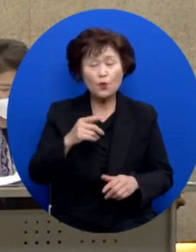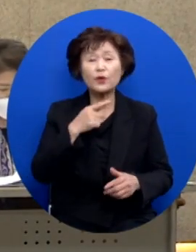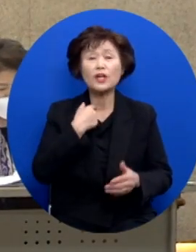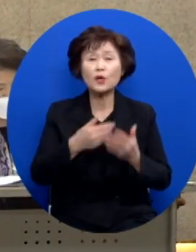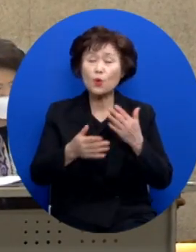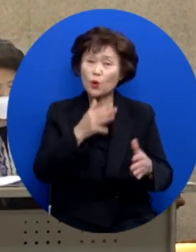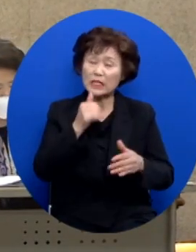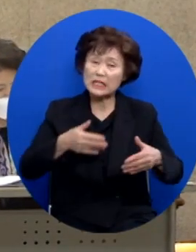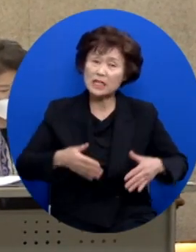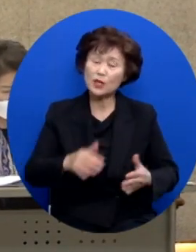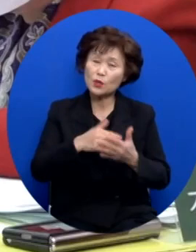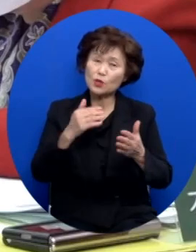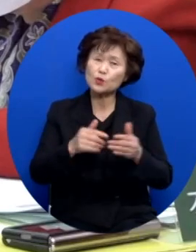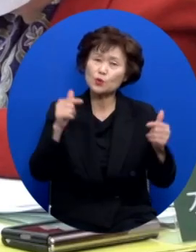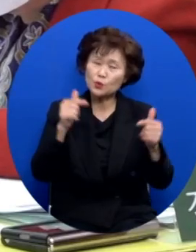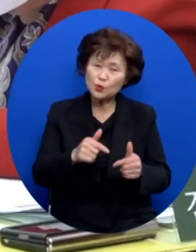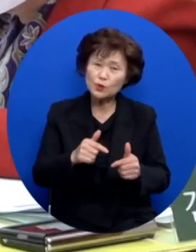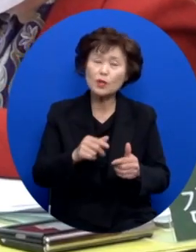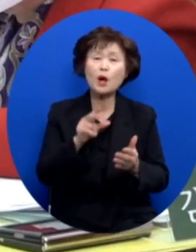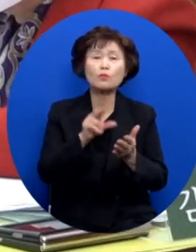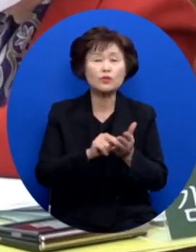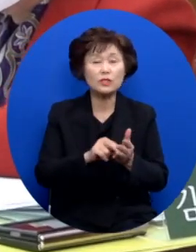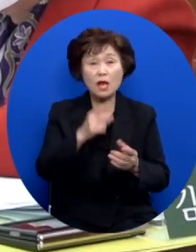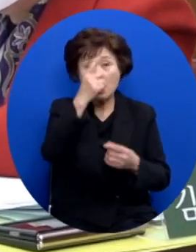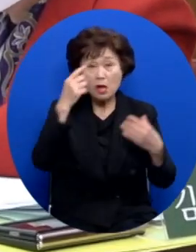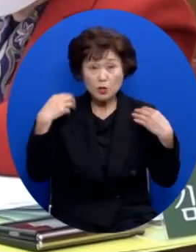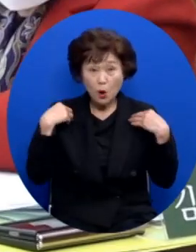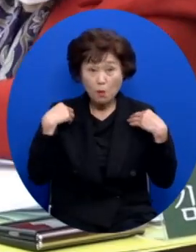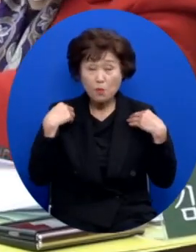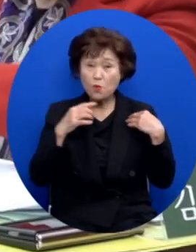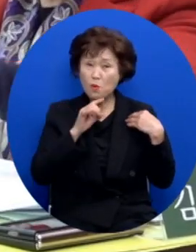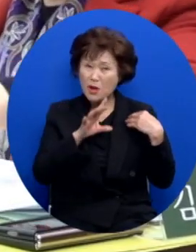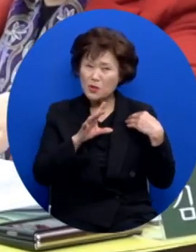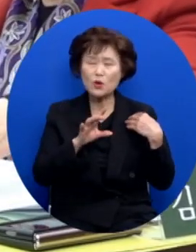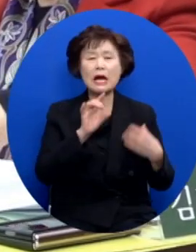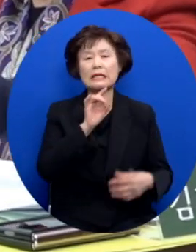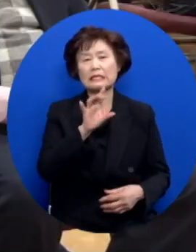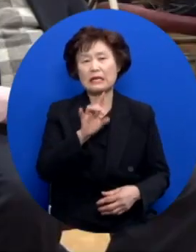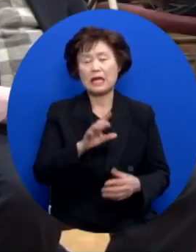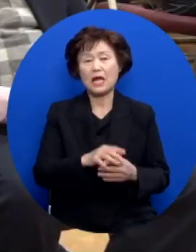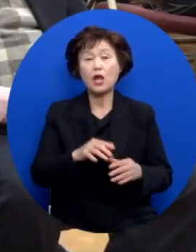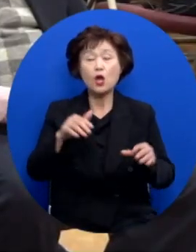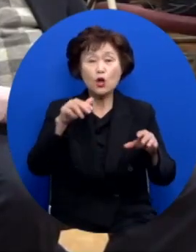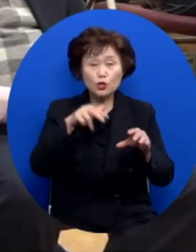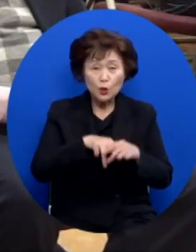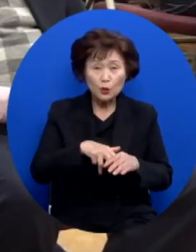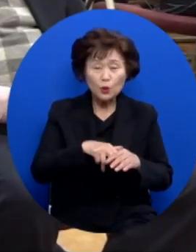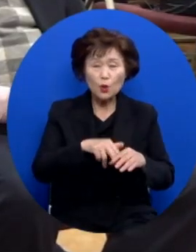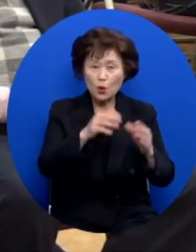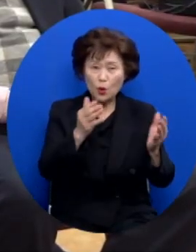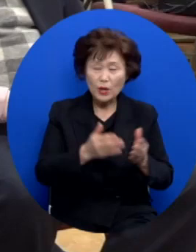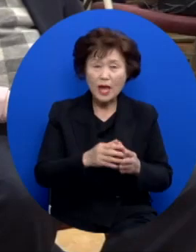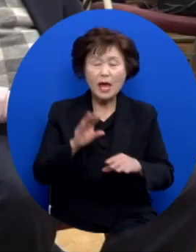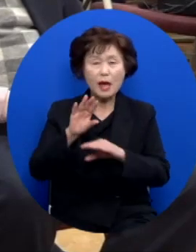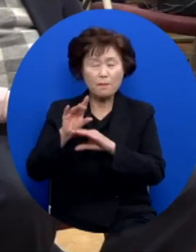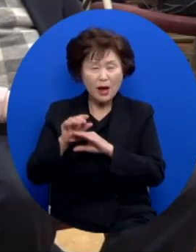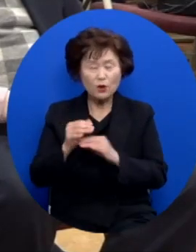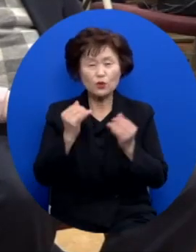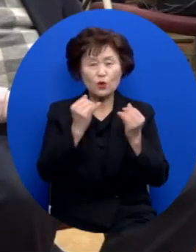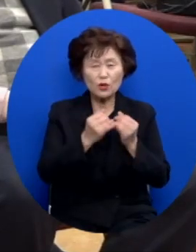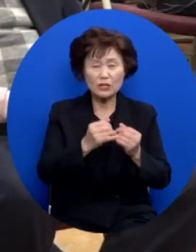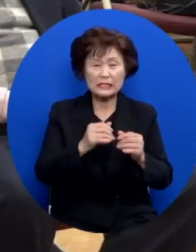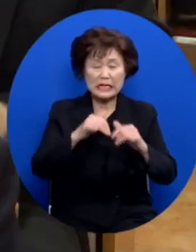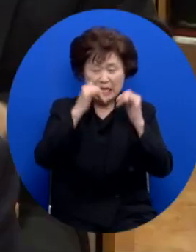저출산의 국가 위기는 정부의 힘만으로는 해결할 수 없다며 정부와 방송언론 여성 등 사회